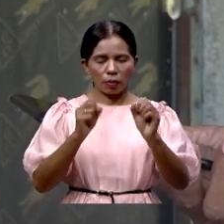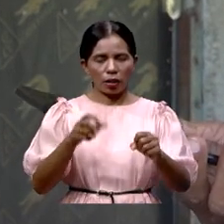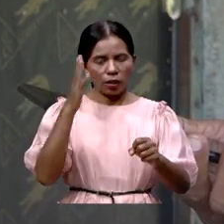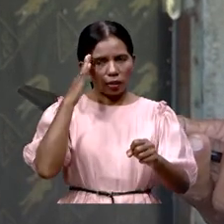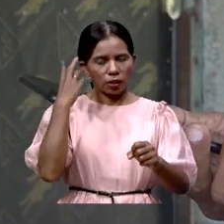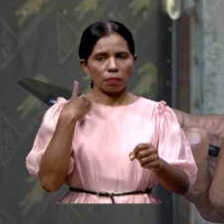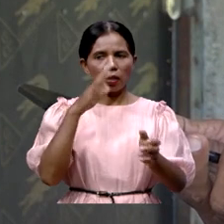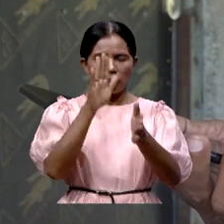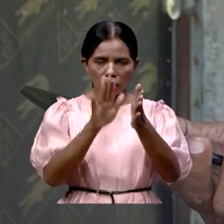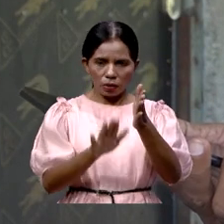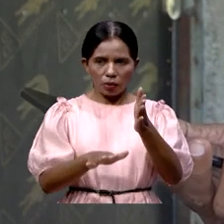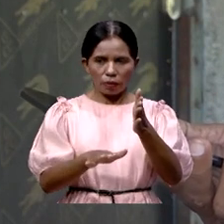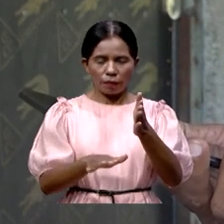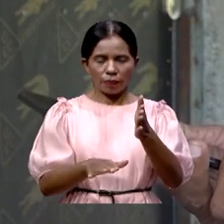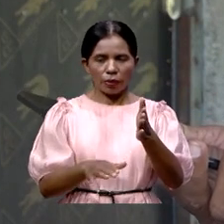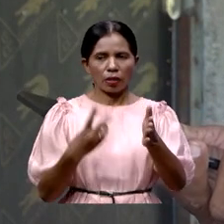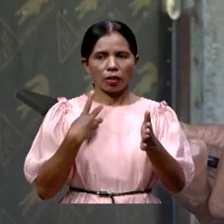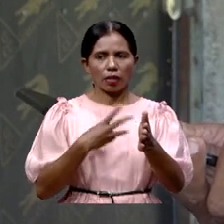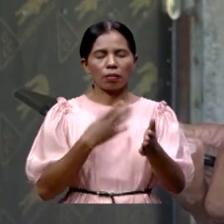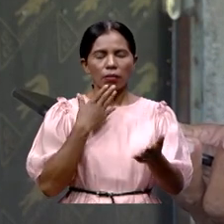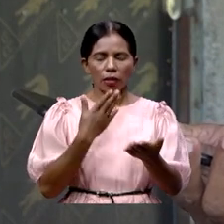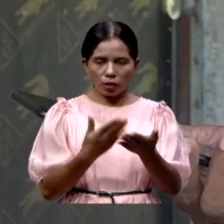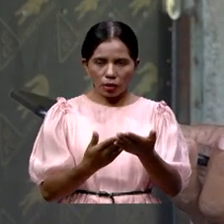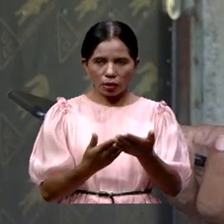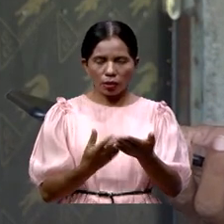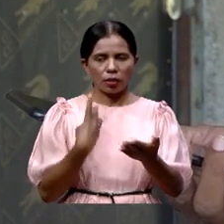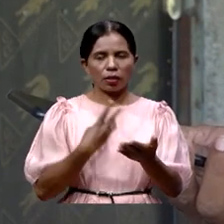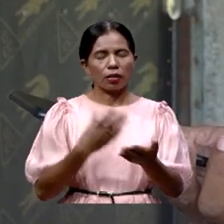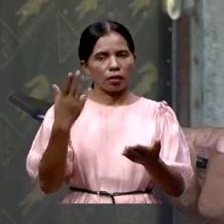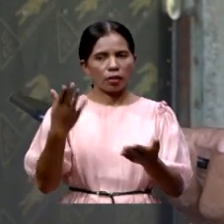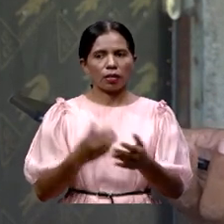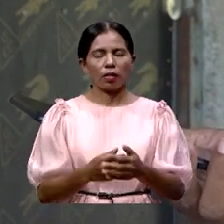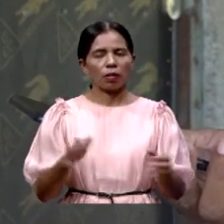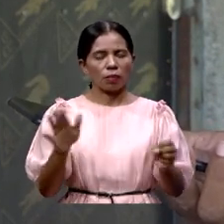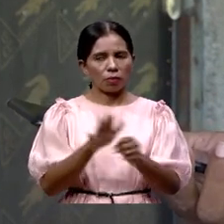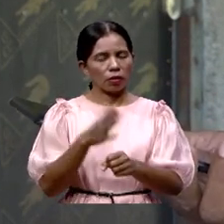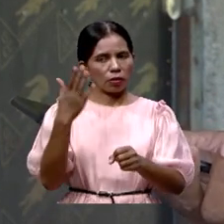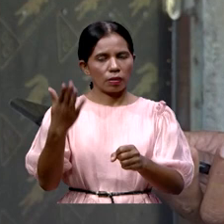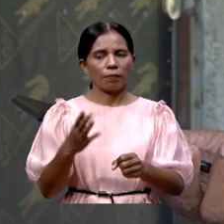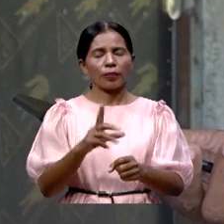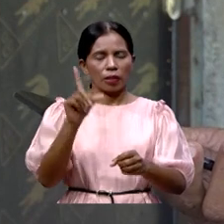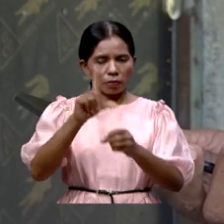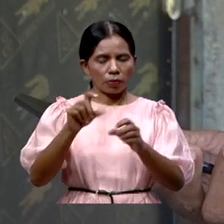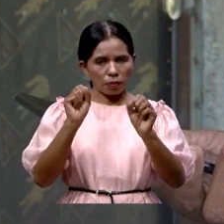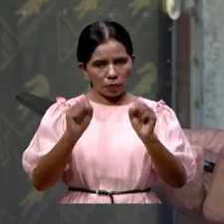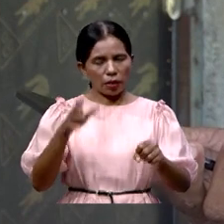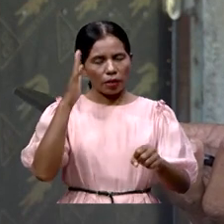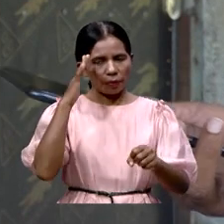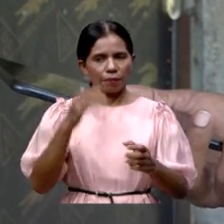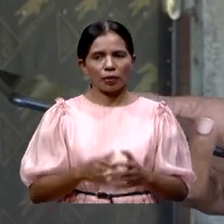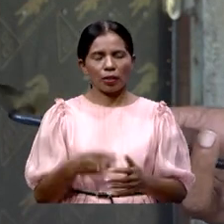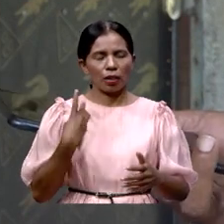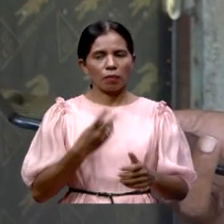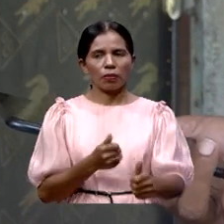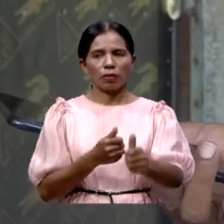bele redus iha ida nibi maka kala maksimal iha nibi minimal lima nekan iha nebane komplet ya laboratorium. So laboratorium ma bele hatene. Ebe iha nina ami tui